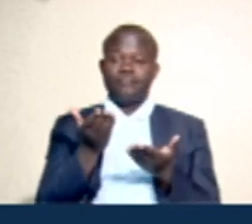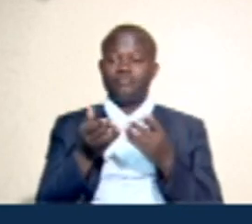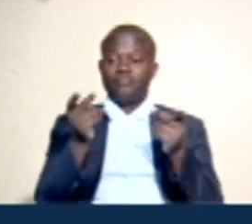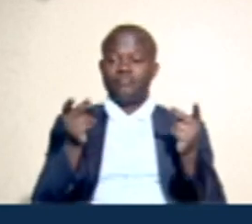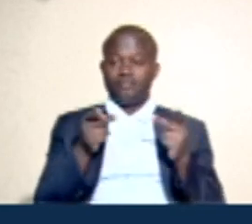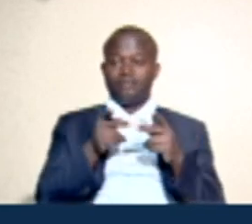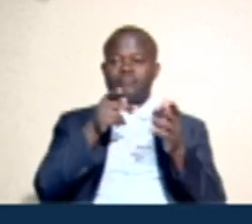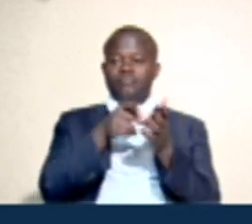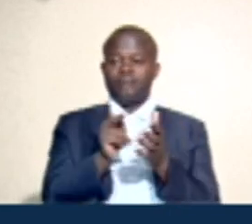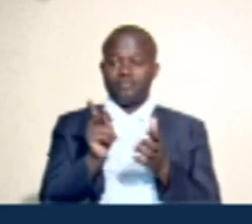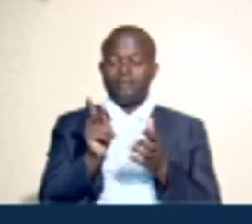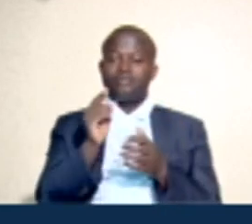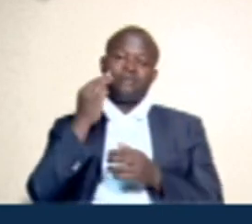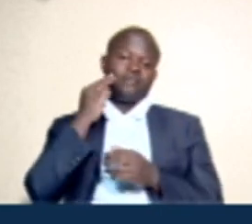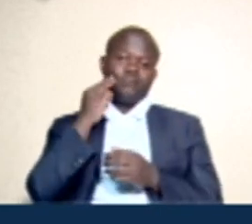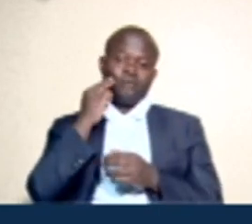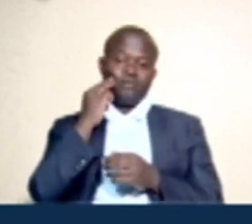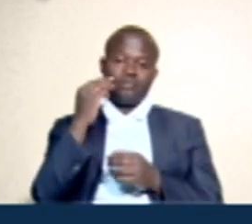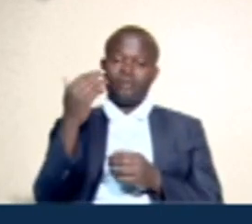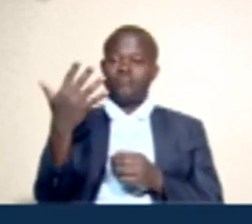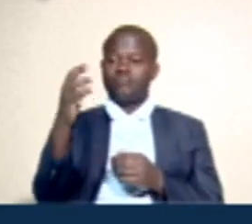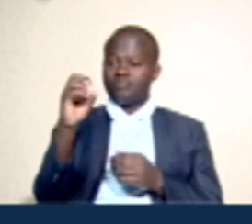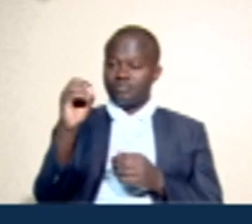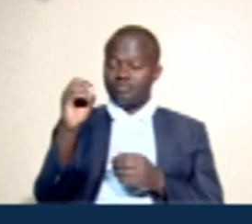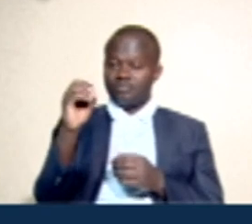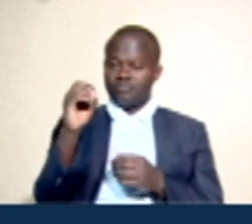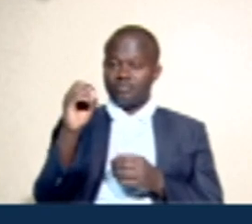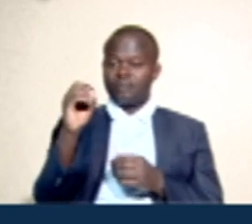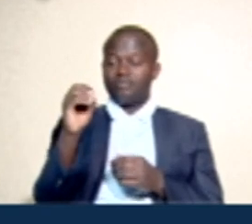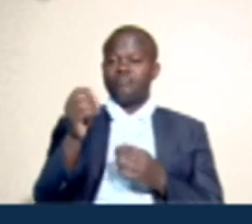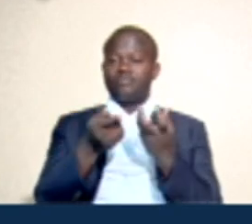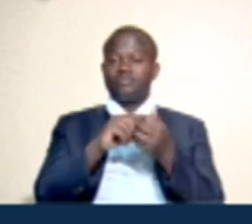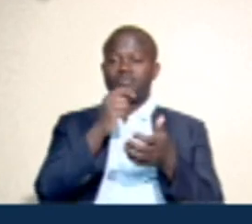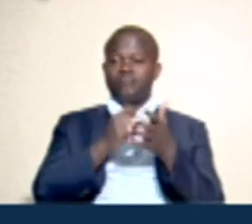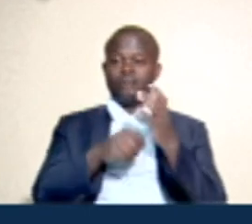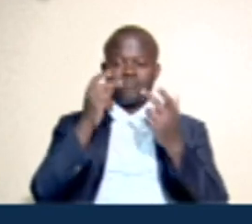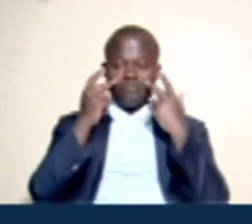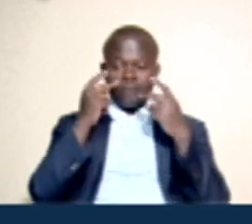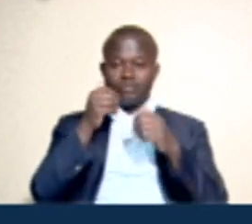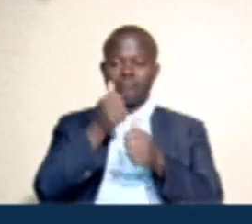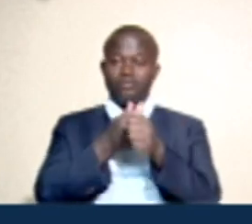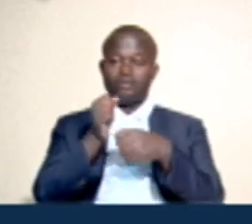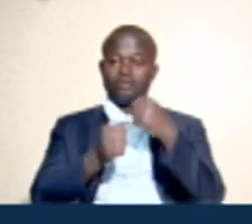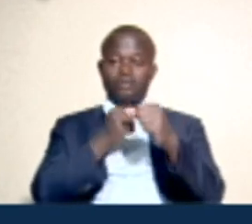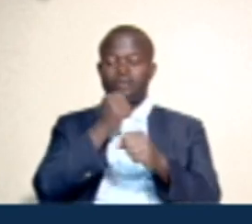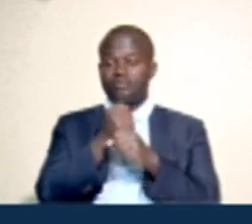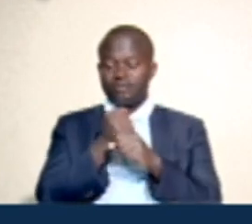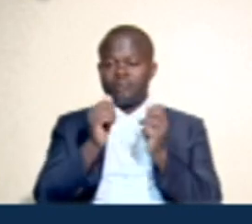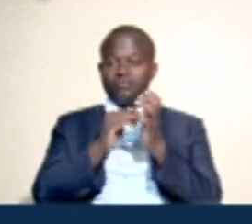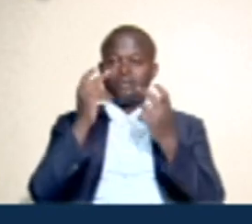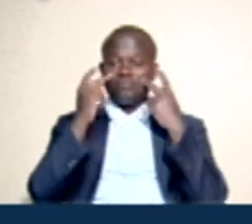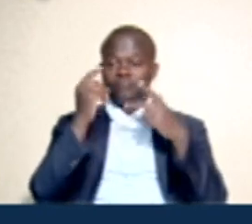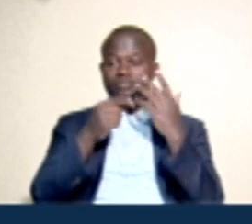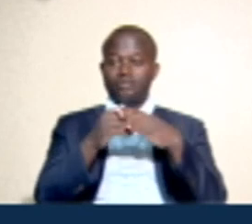ahantu warahaguze miliyoni 50 wajya bakubarira umusoro, ugasanga buri mwaka noneho wareba n'icyo